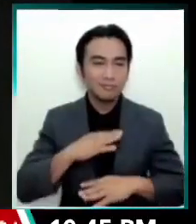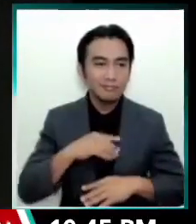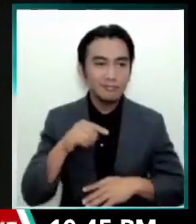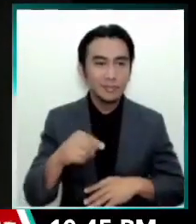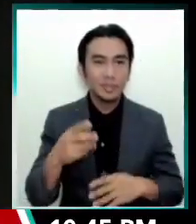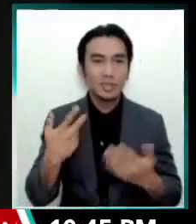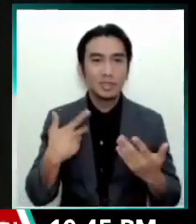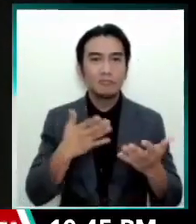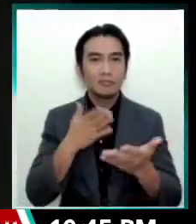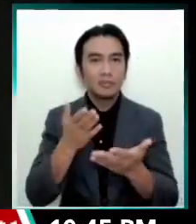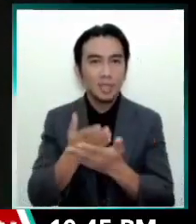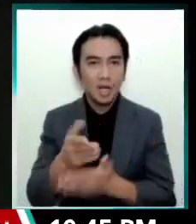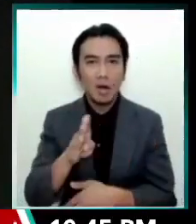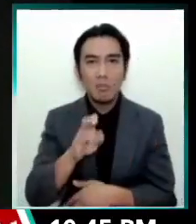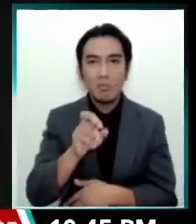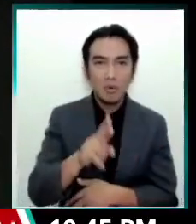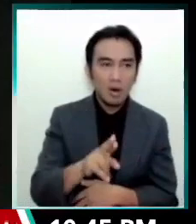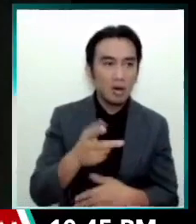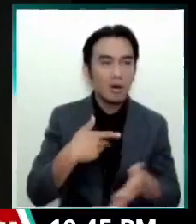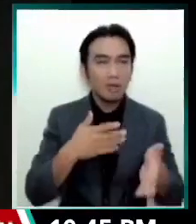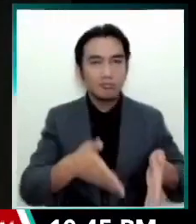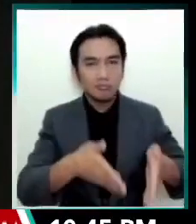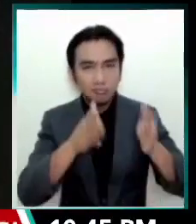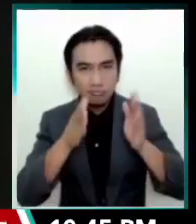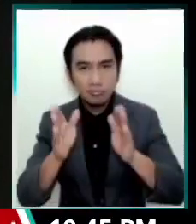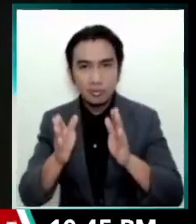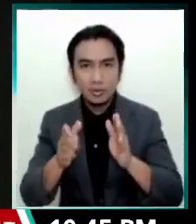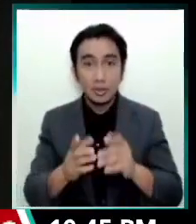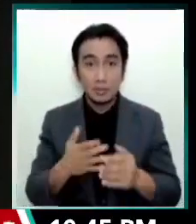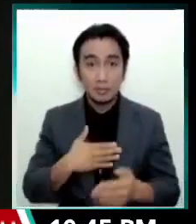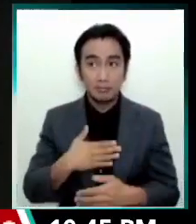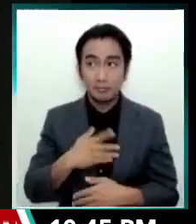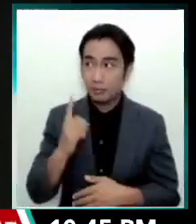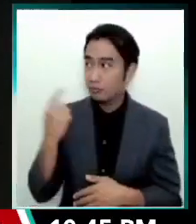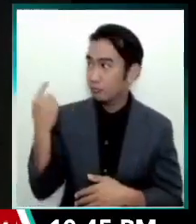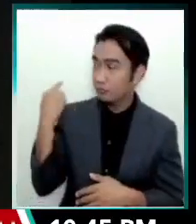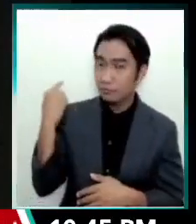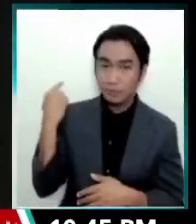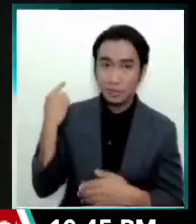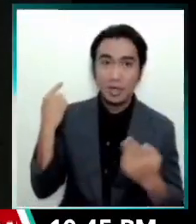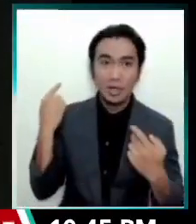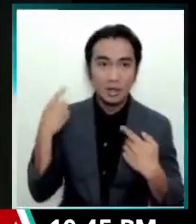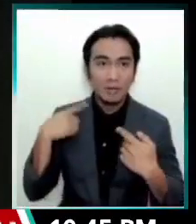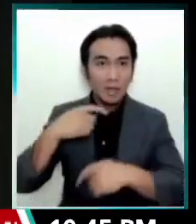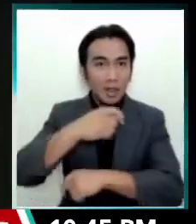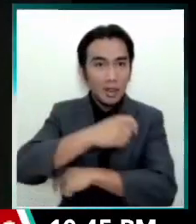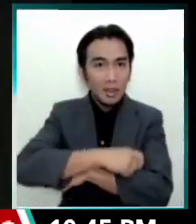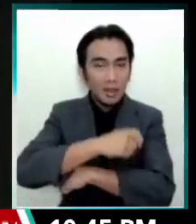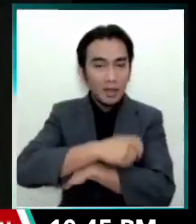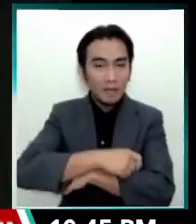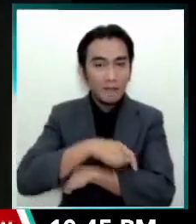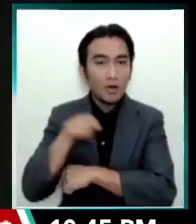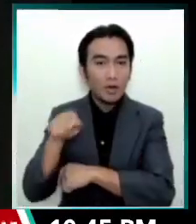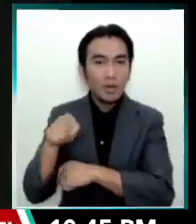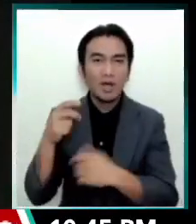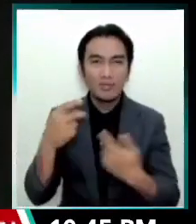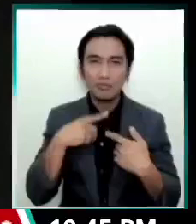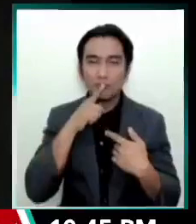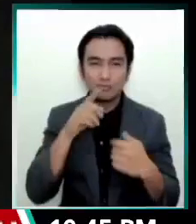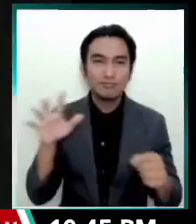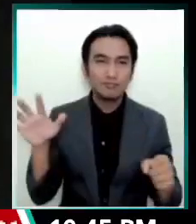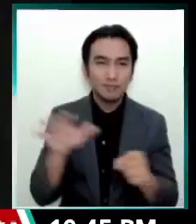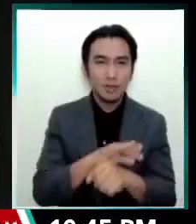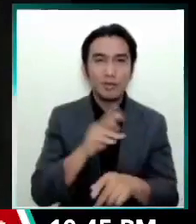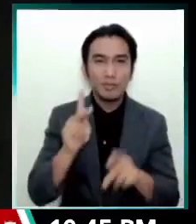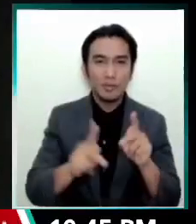mga establishments. Yung nasa likod ko nga ay yung mga table sa loob ng kanilang establishmento ay puno na ng mga guests, maging sa